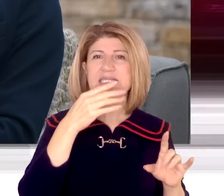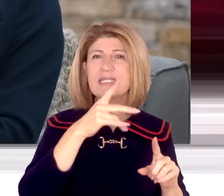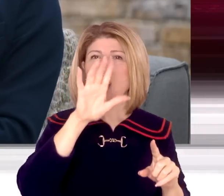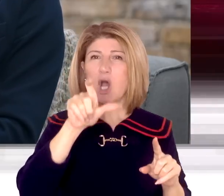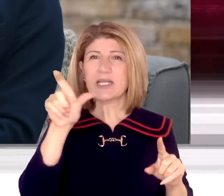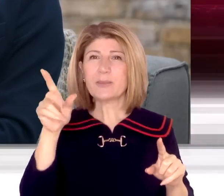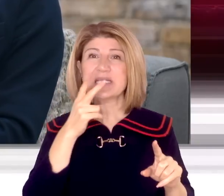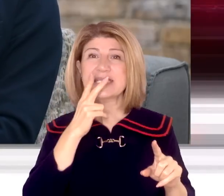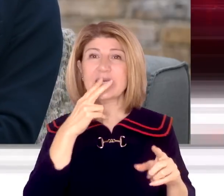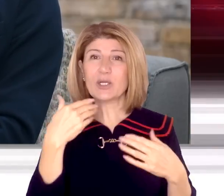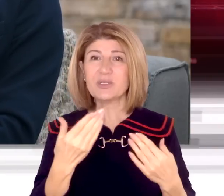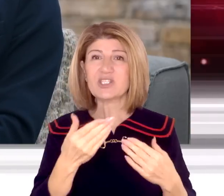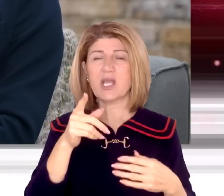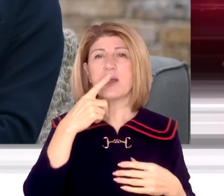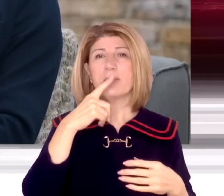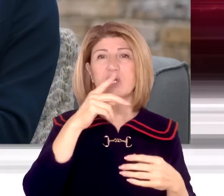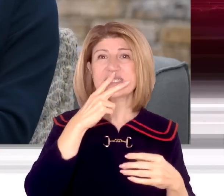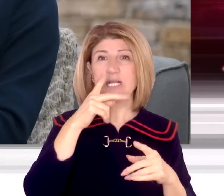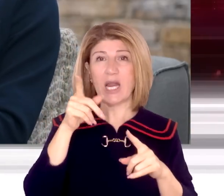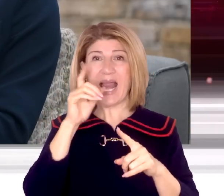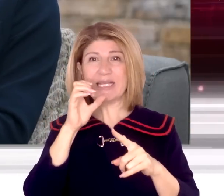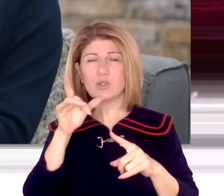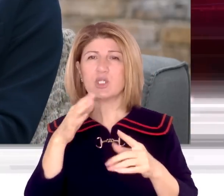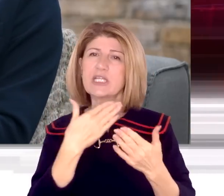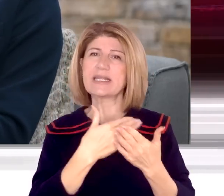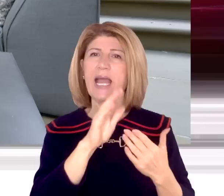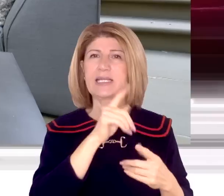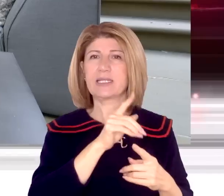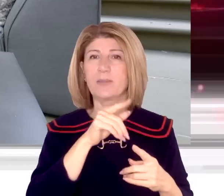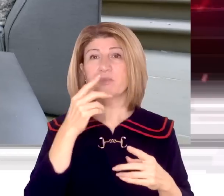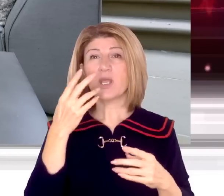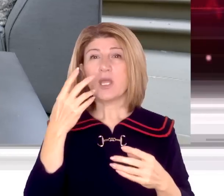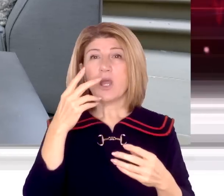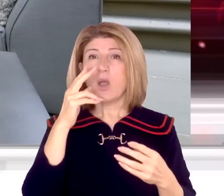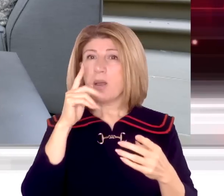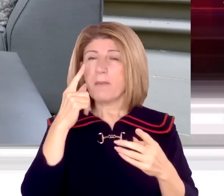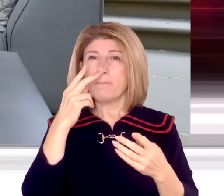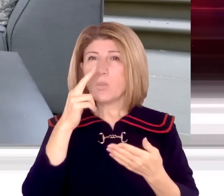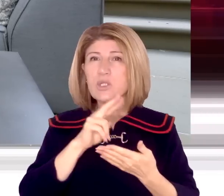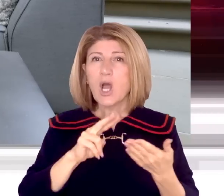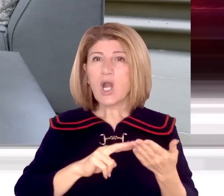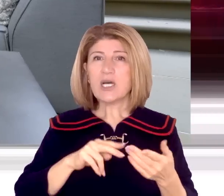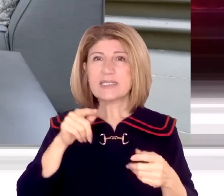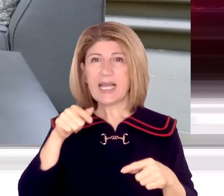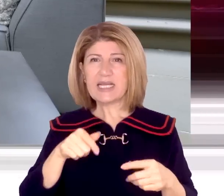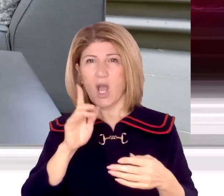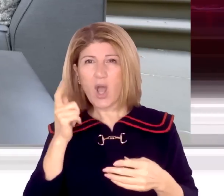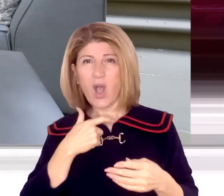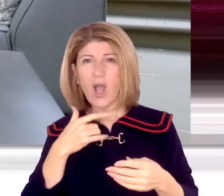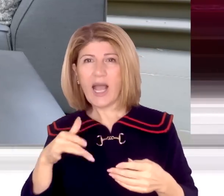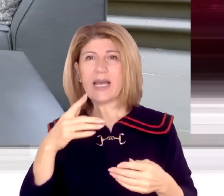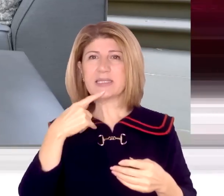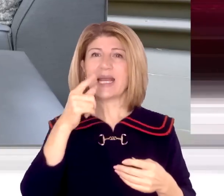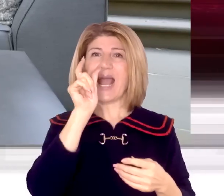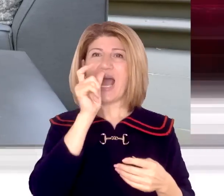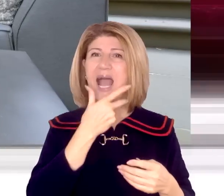کسایی که سیگار میکشن تونستن با استفاده از سیگار الکترونیکی ترک بکنن. حتی مطالعات در حقیقت اخیر